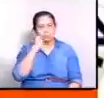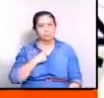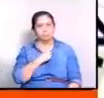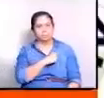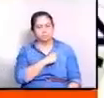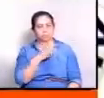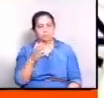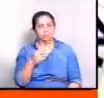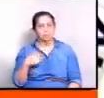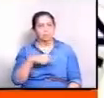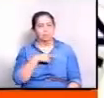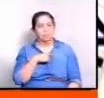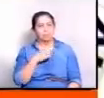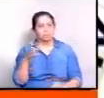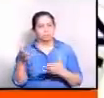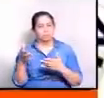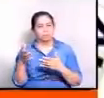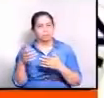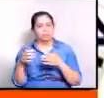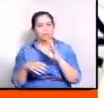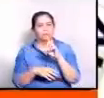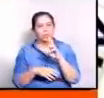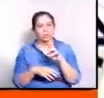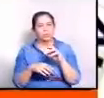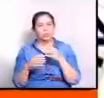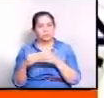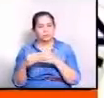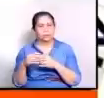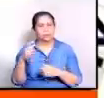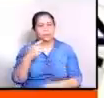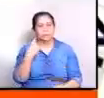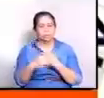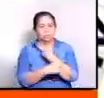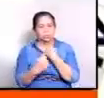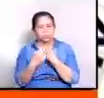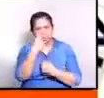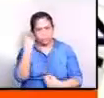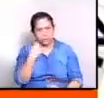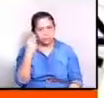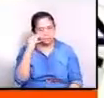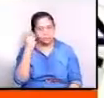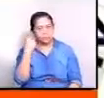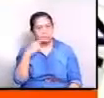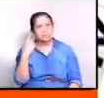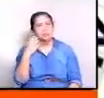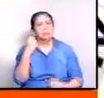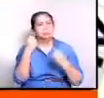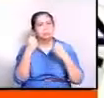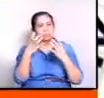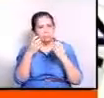saka sa ating marginalized floor leader na si Sobere. Marami tayong